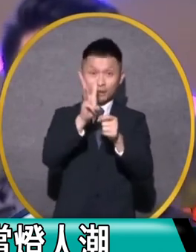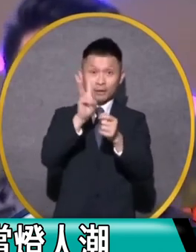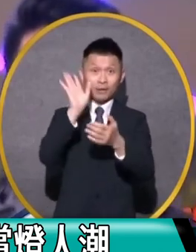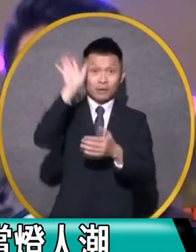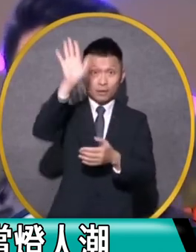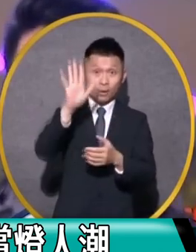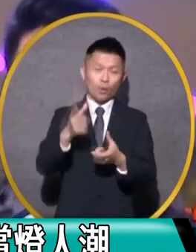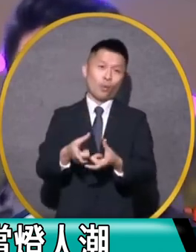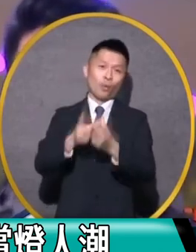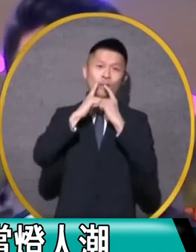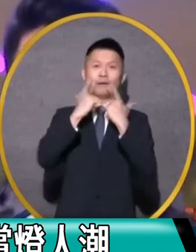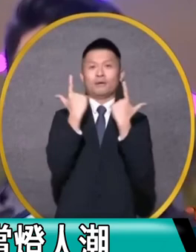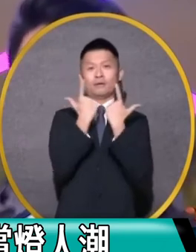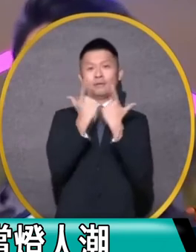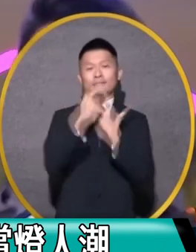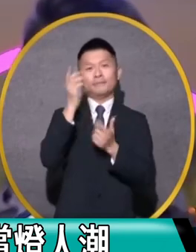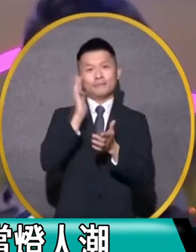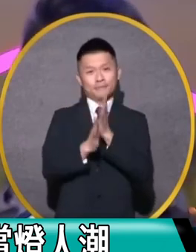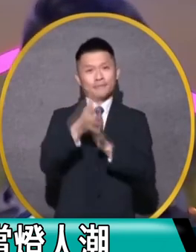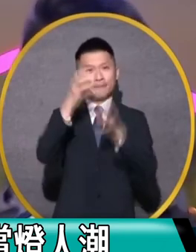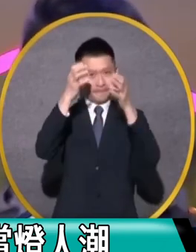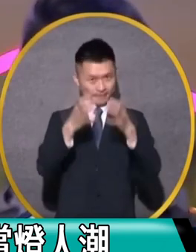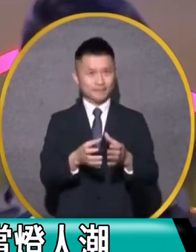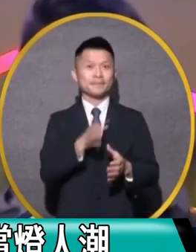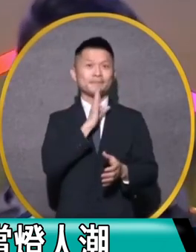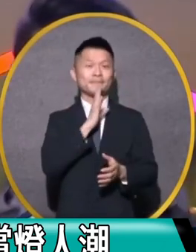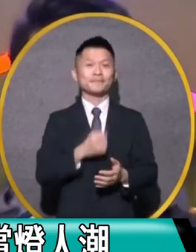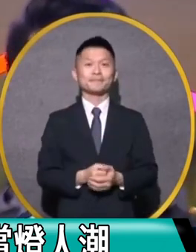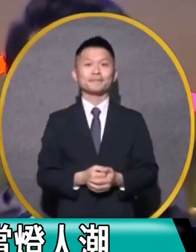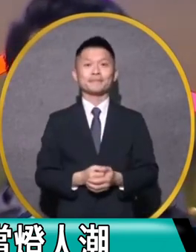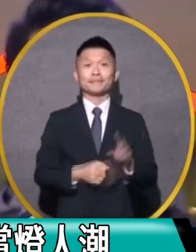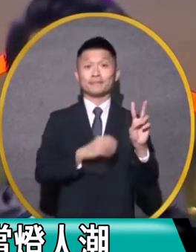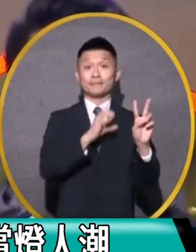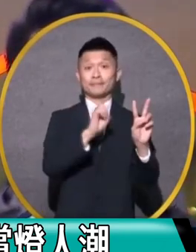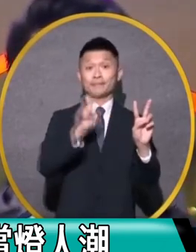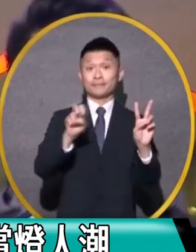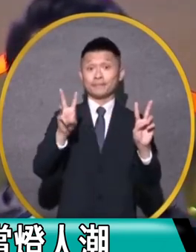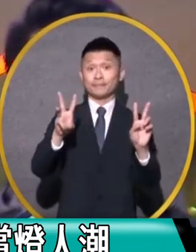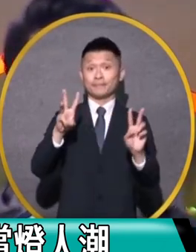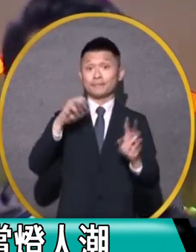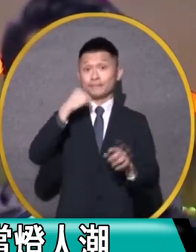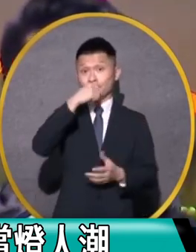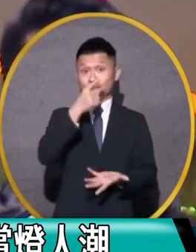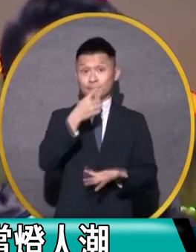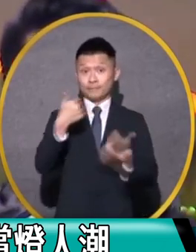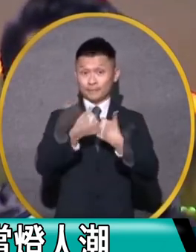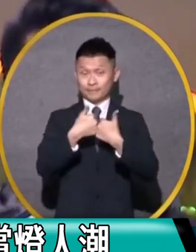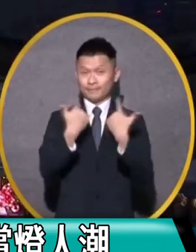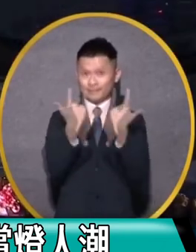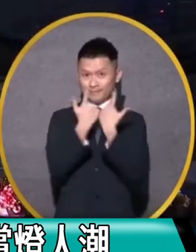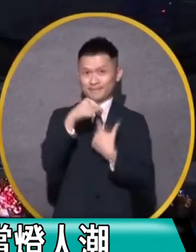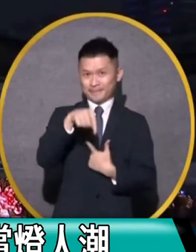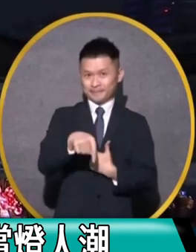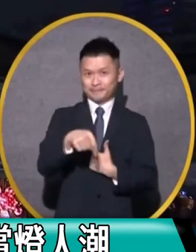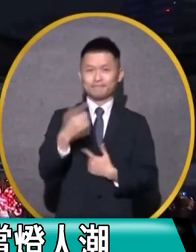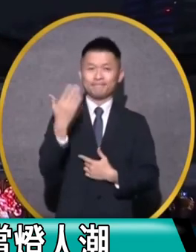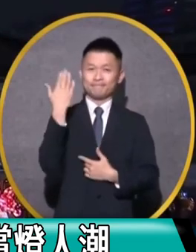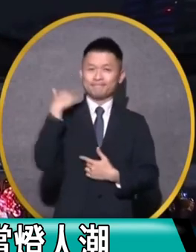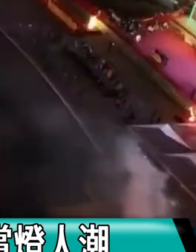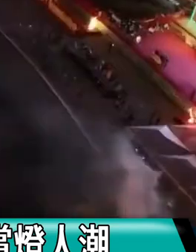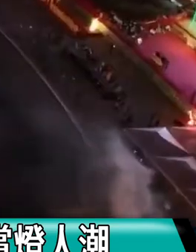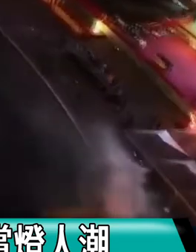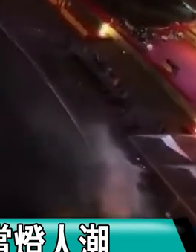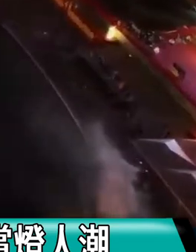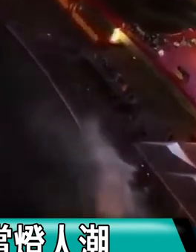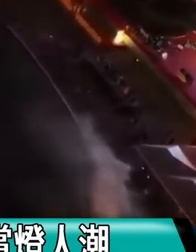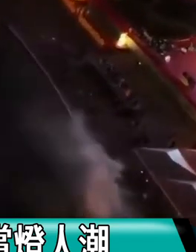到了我们台北来举行2023台湾灯会，在台北回到最初的起点，